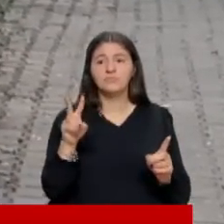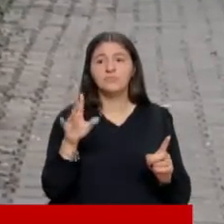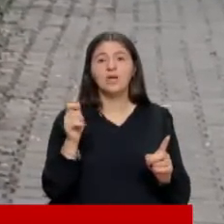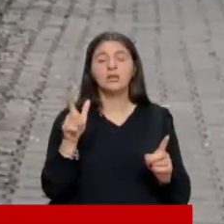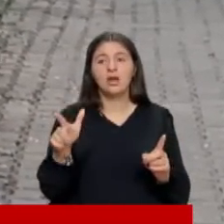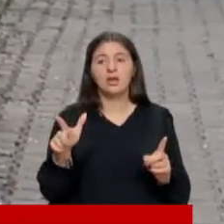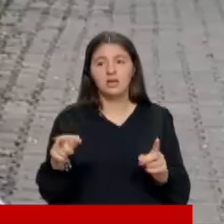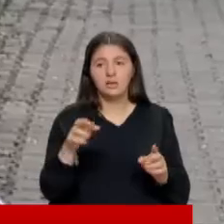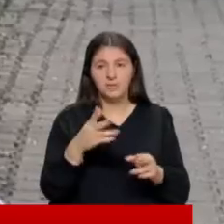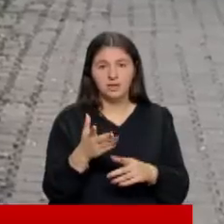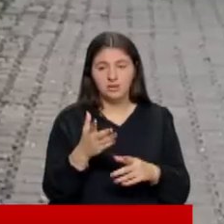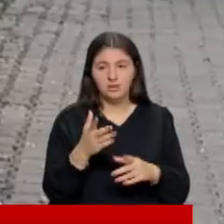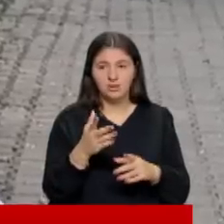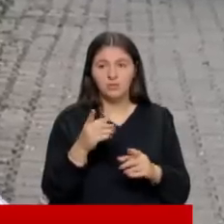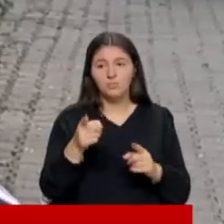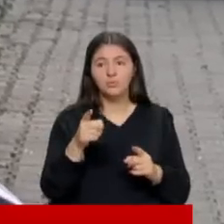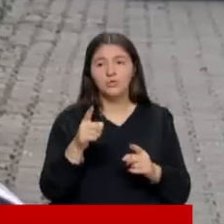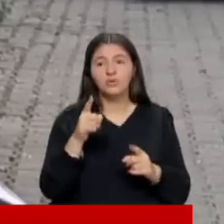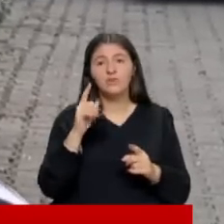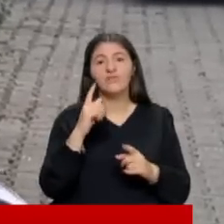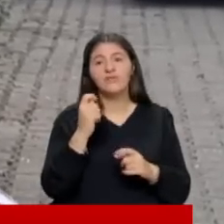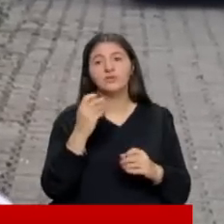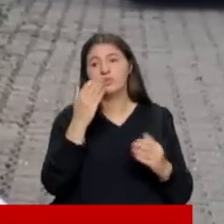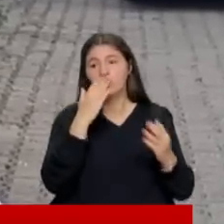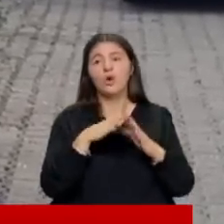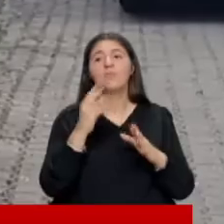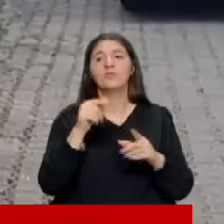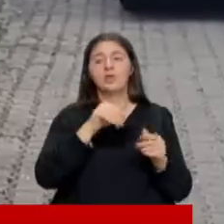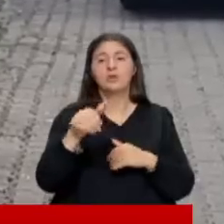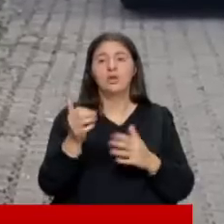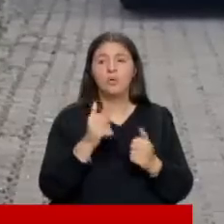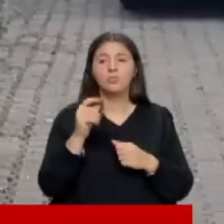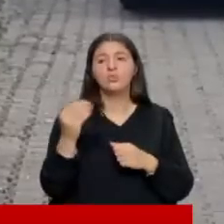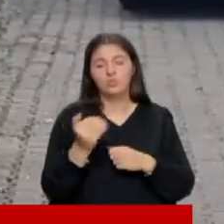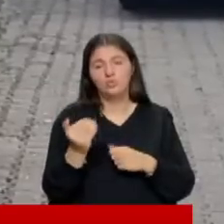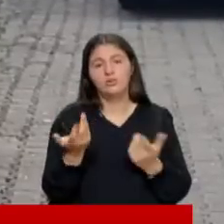25 uygun fiyatı olmadığı için burada Geliyorlar